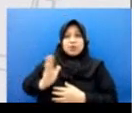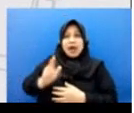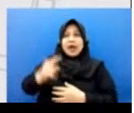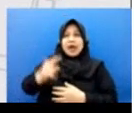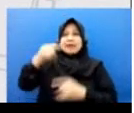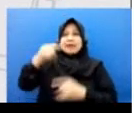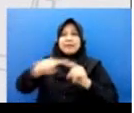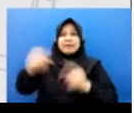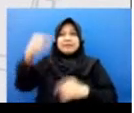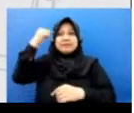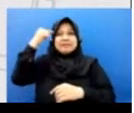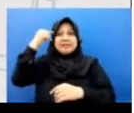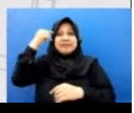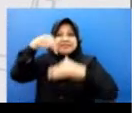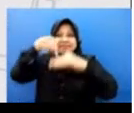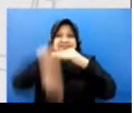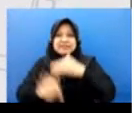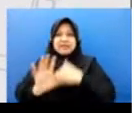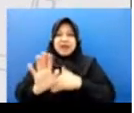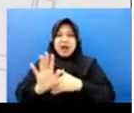berpikirnya lampu hijau karena